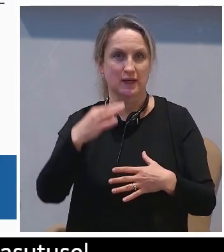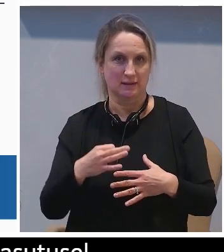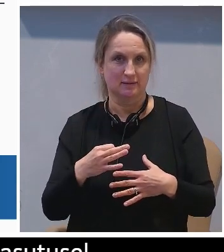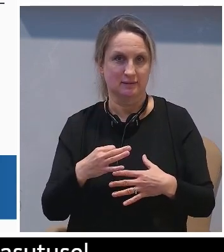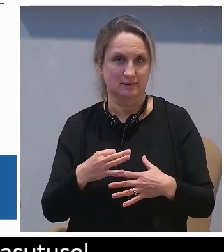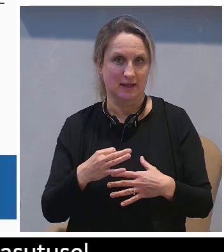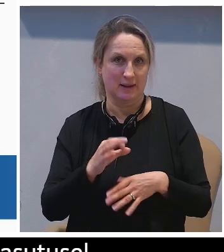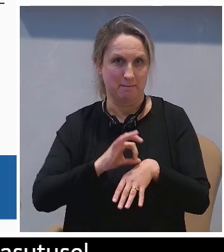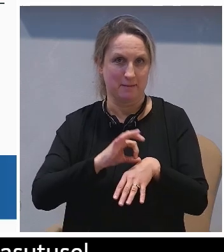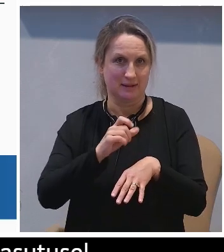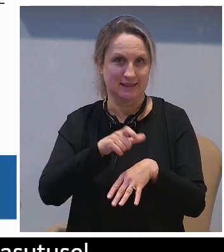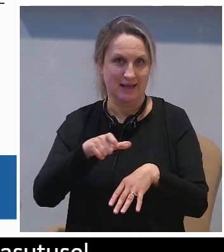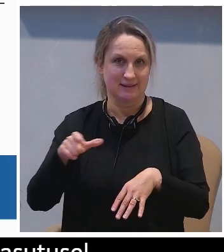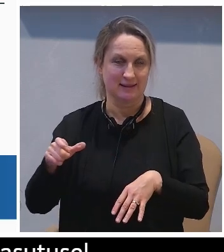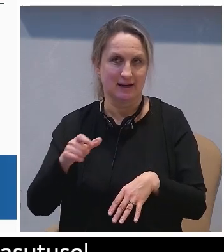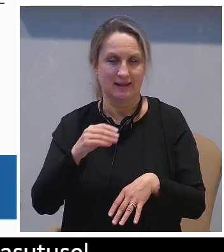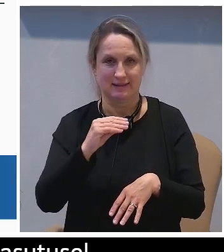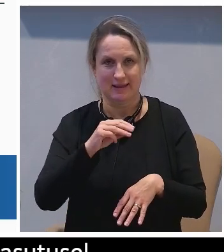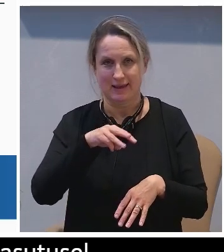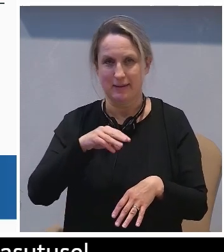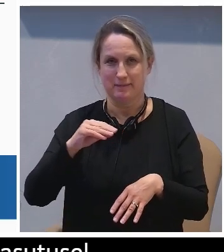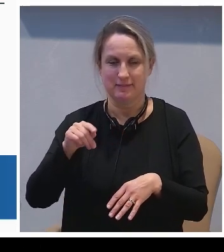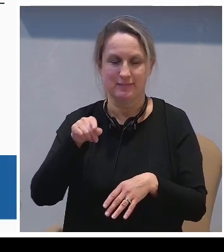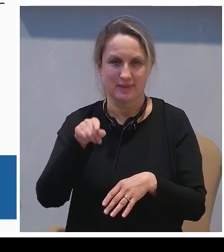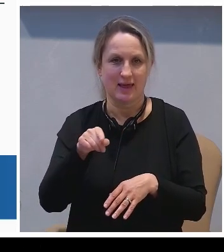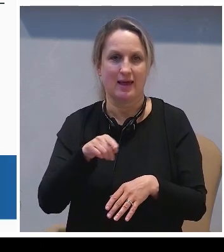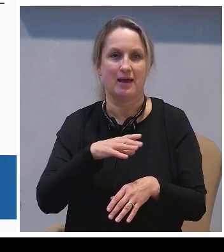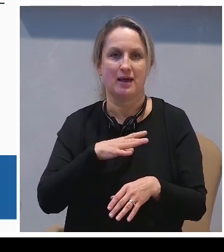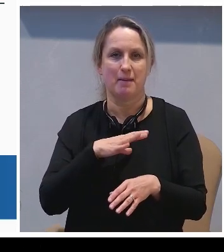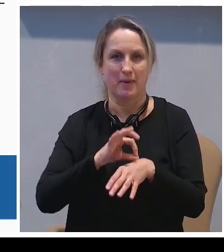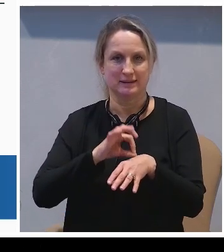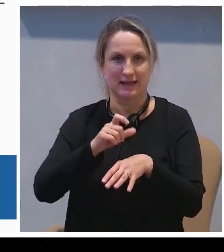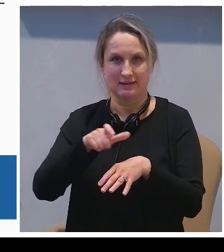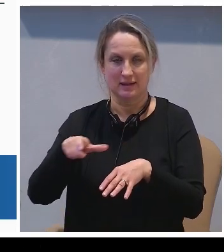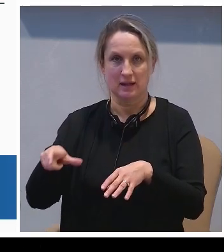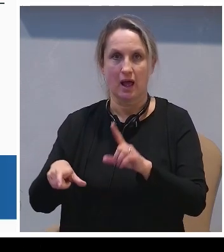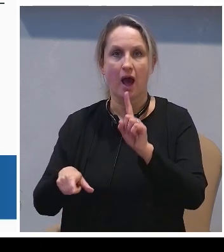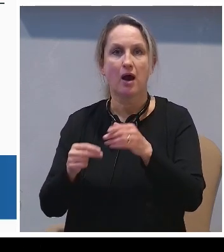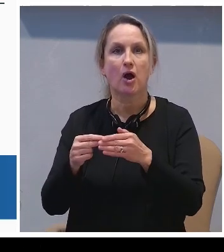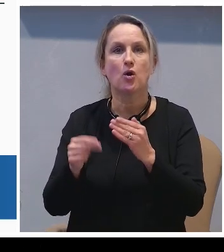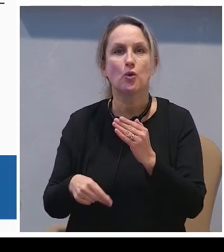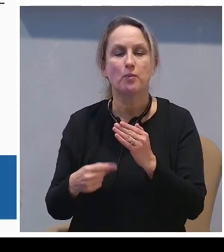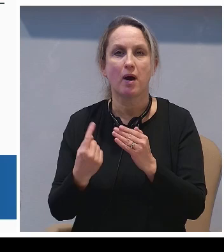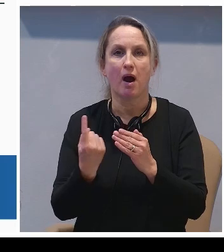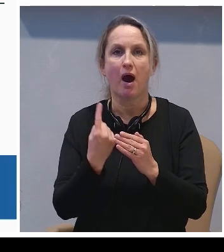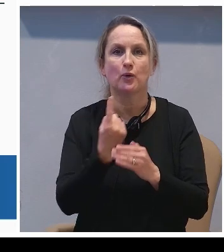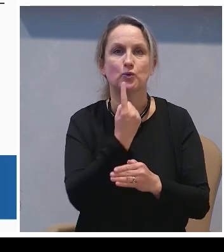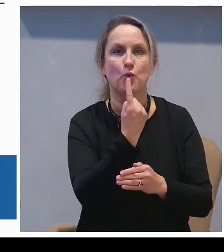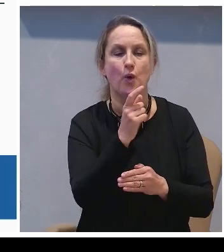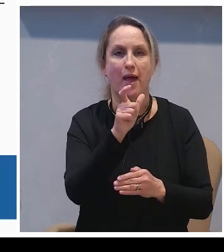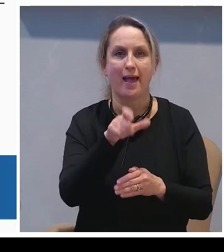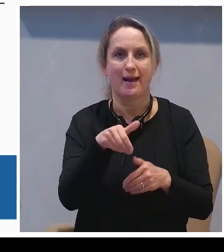function genotüübiga appropriately. patsientidele, aga In theory, FDA luba this should be on antud ainult applicable to ühele 80% exon of the 51